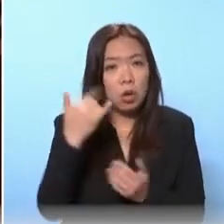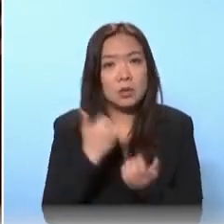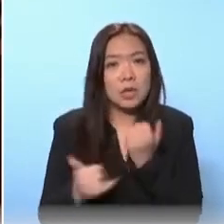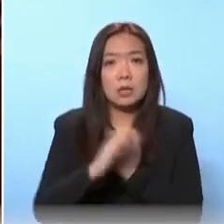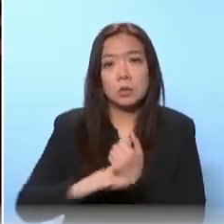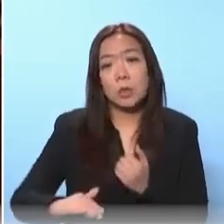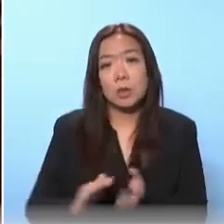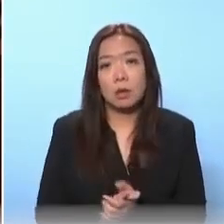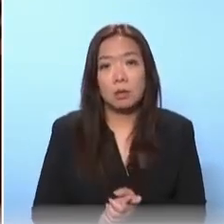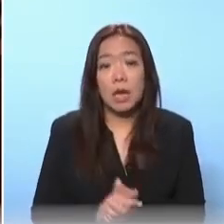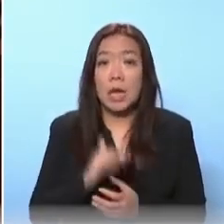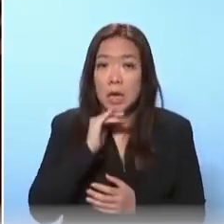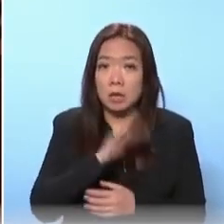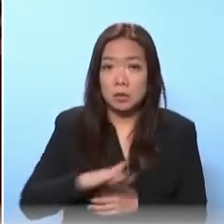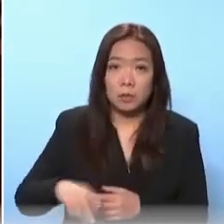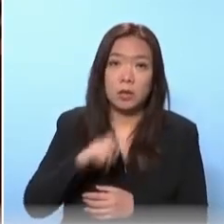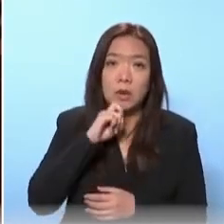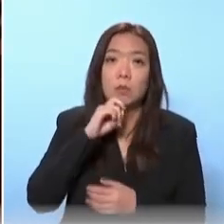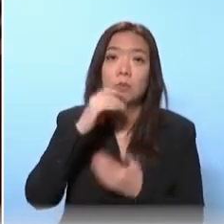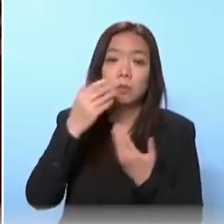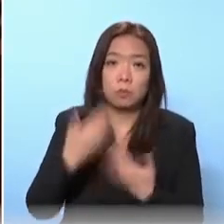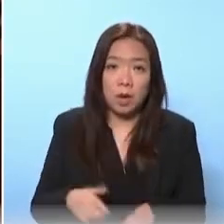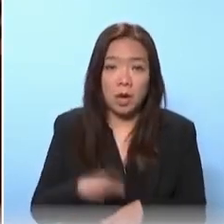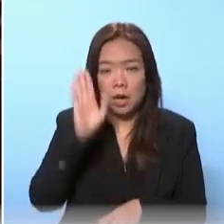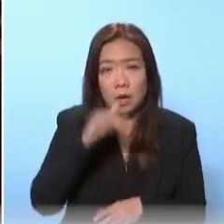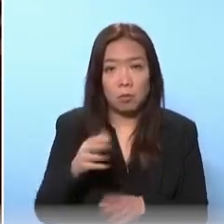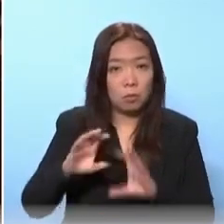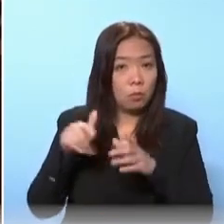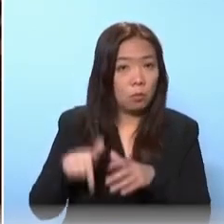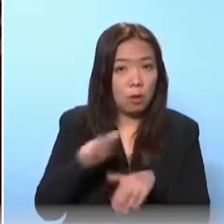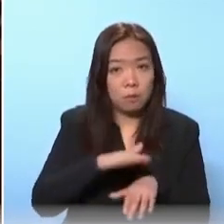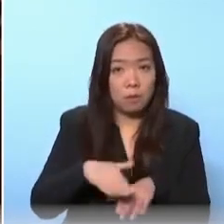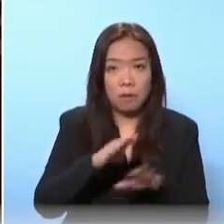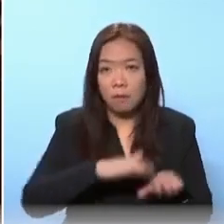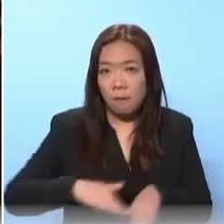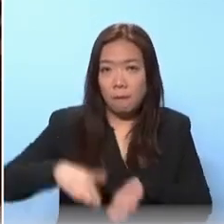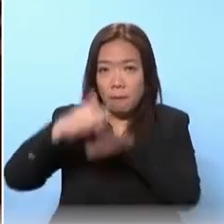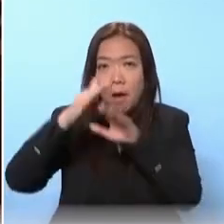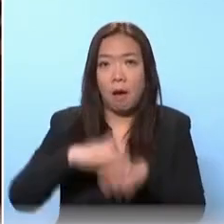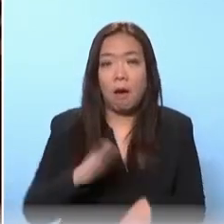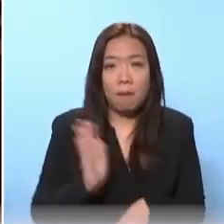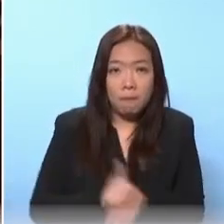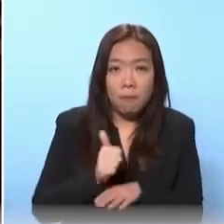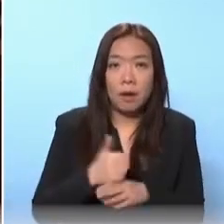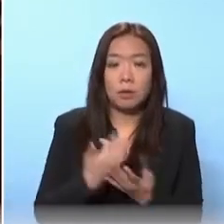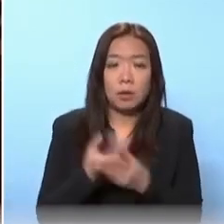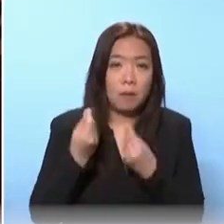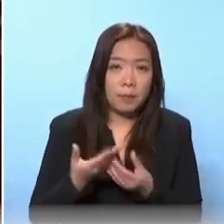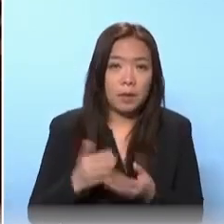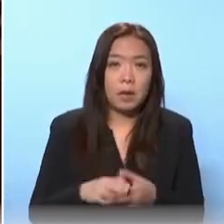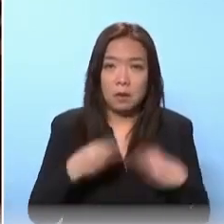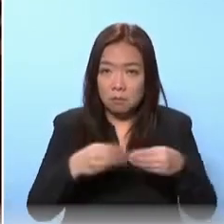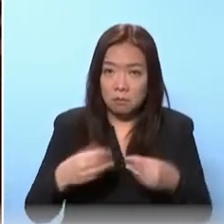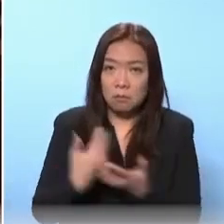女。而有咗小朋友之後咧，亦都希望仔仔女女可以成才，希望咧可以俾更加多嘅資源佢